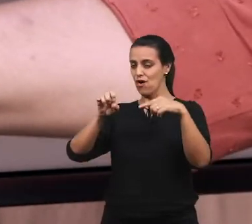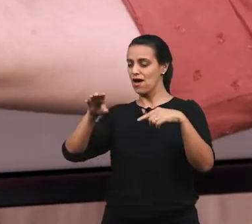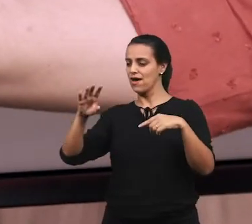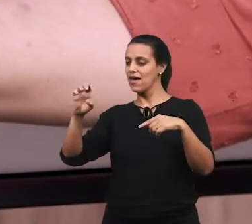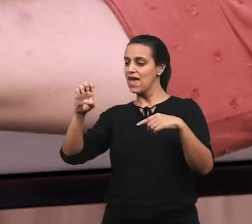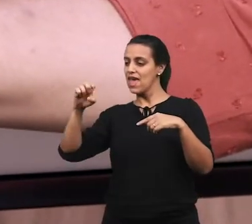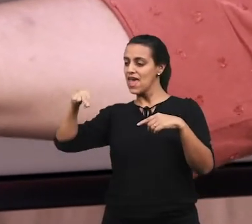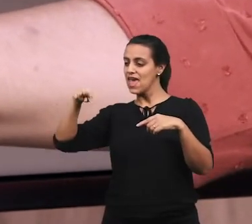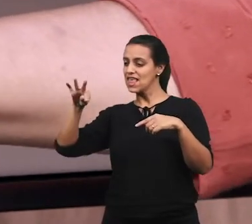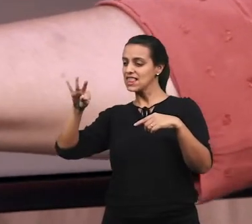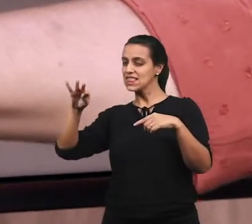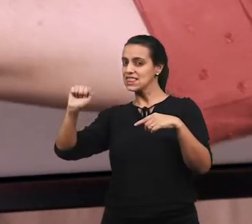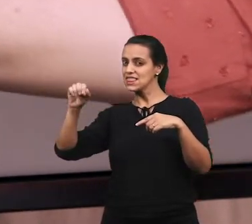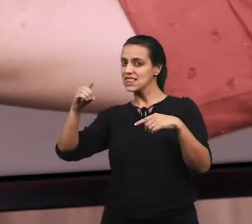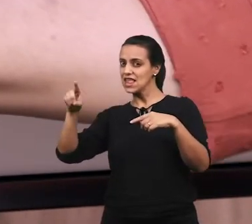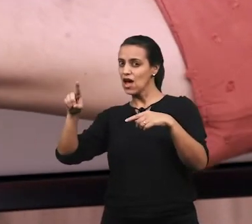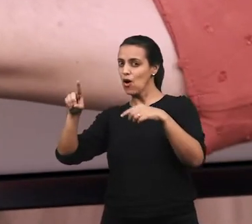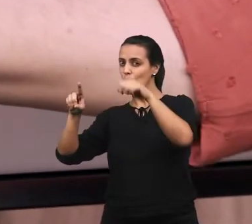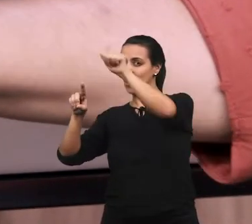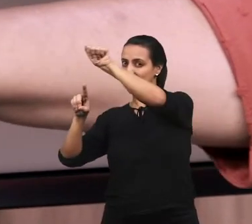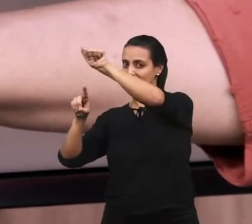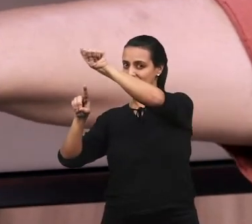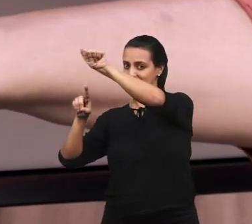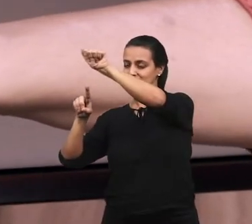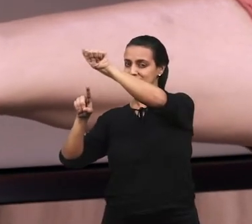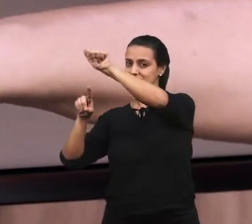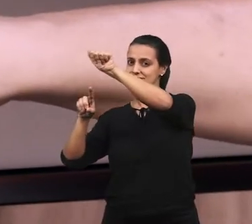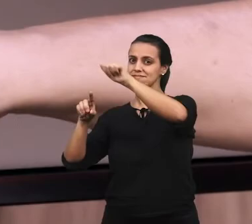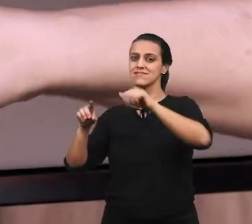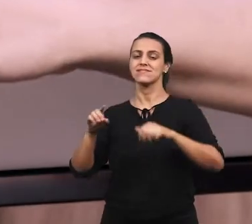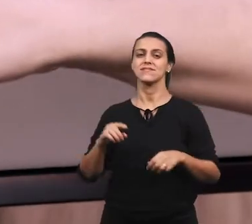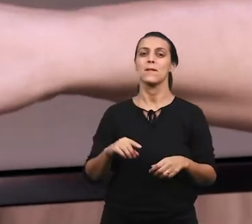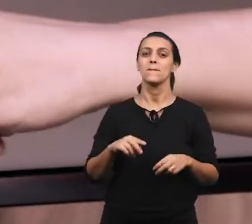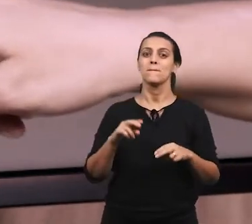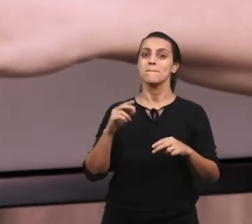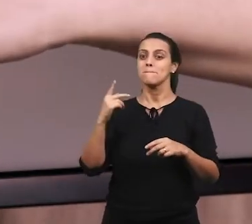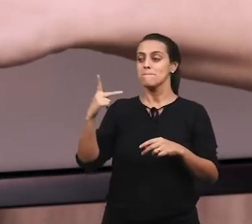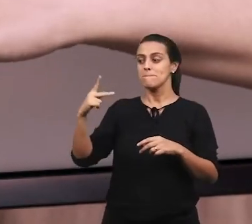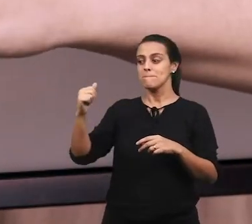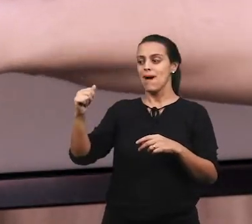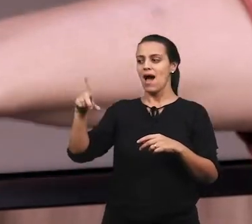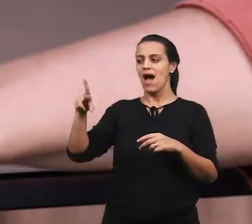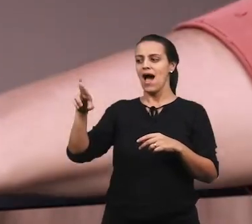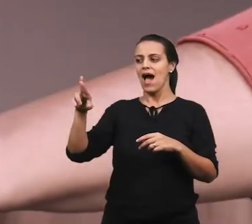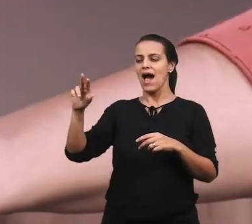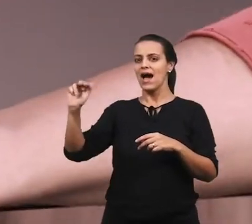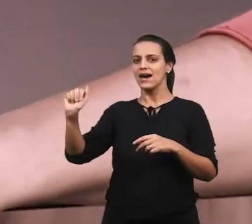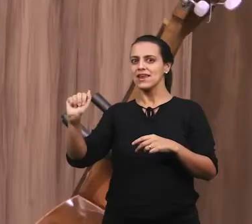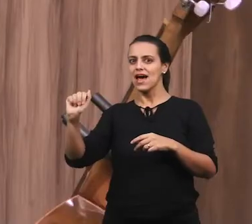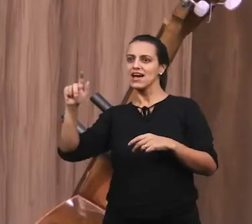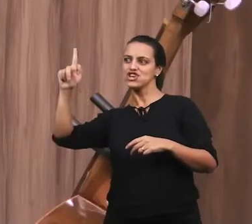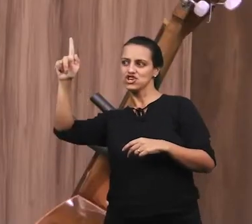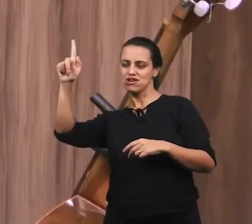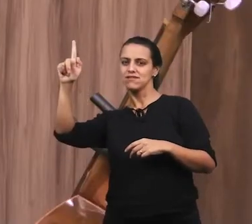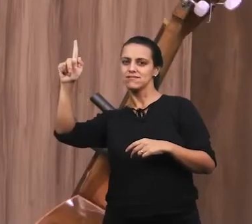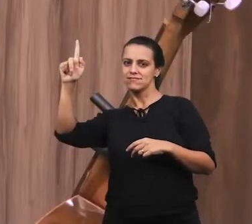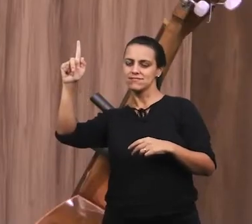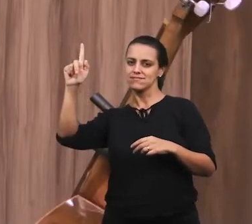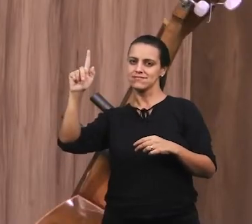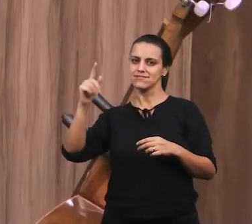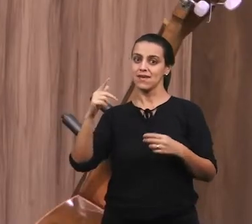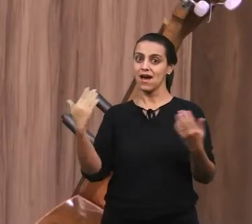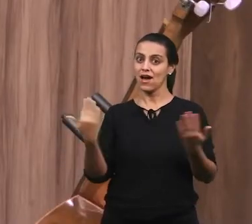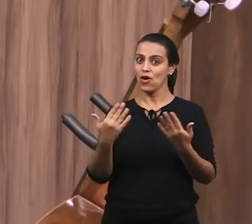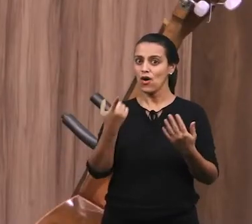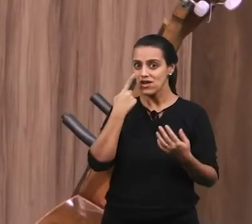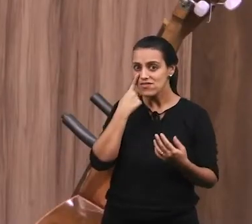ре майор, и в конце меняем опять на аккорд соль. А вот здесь вот